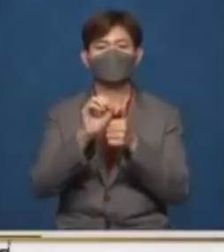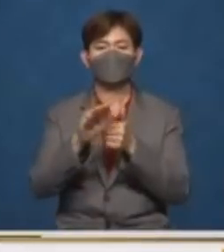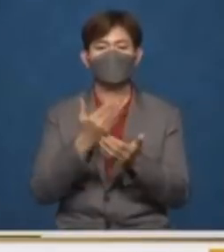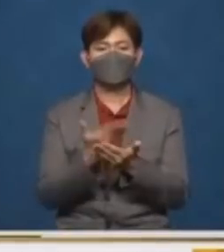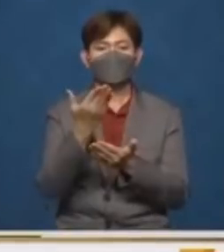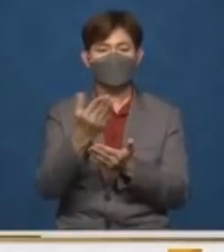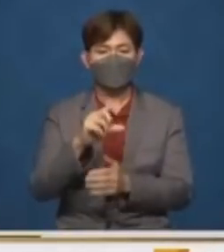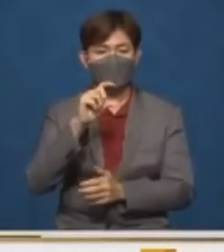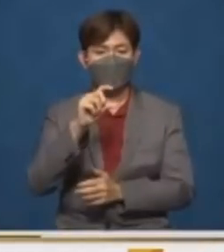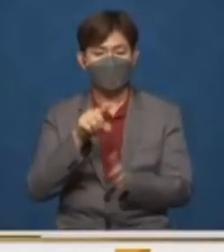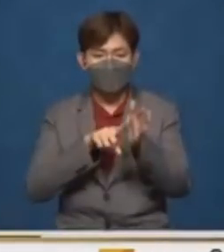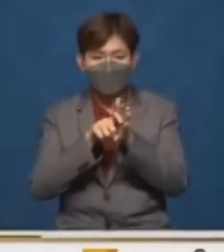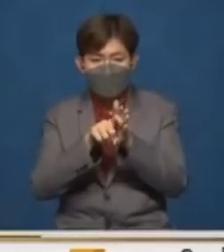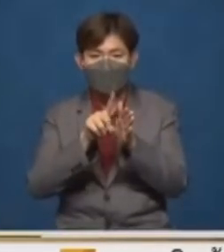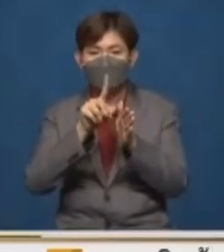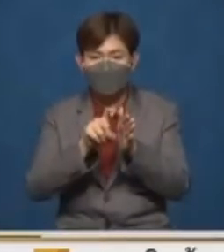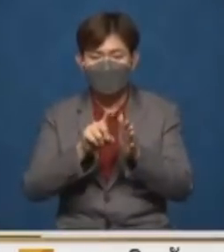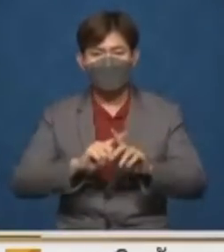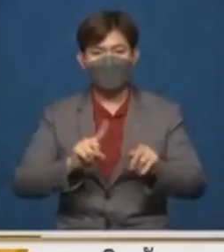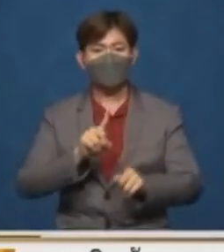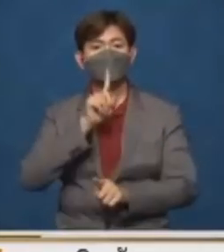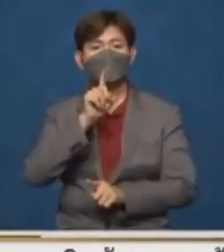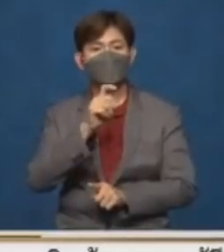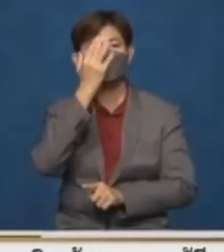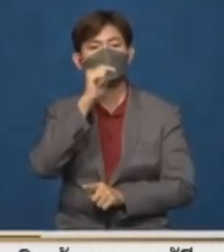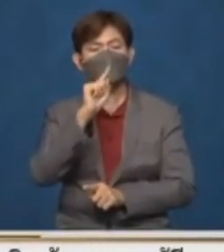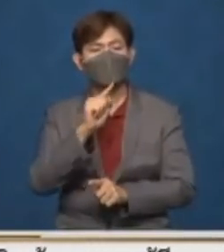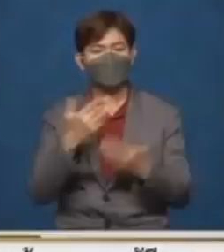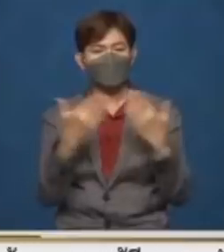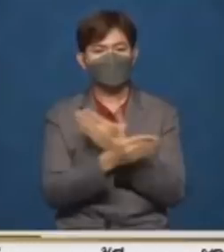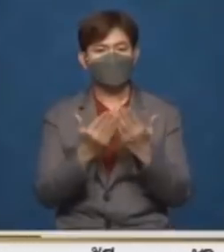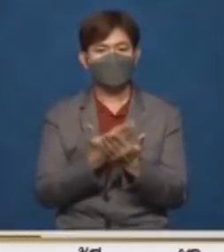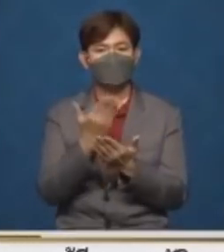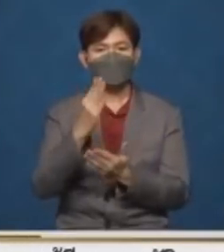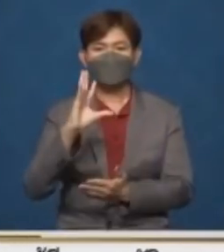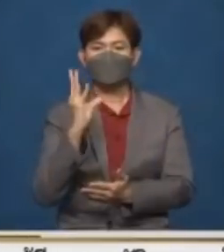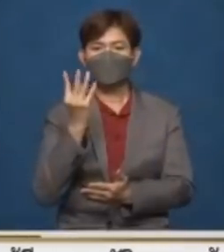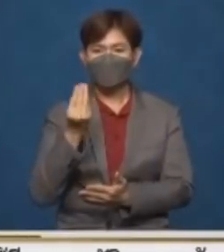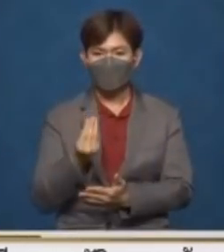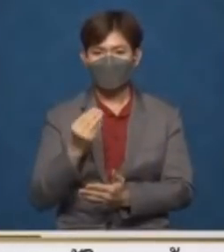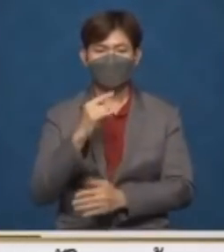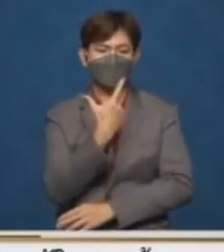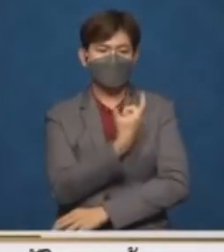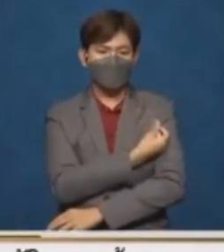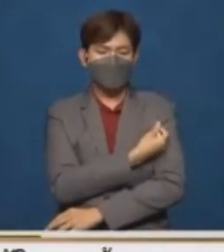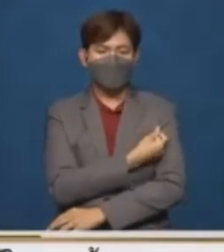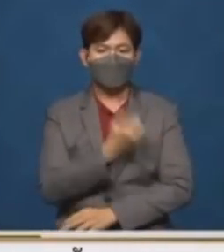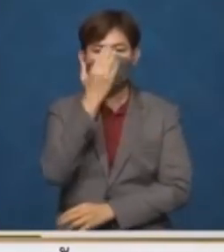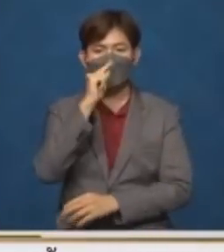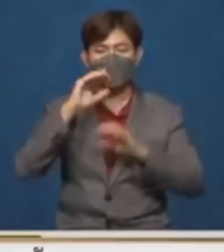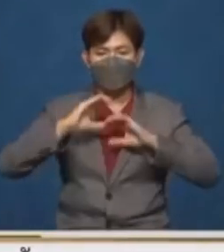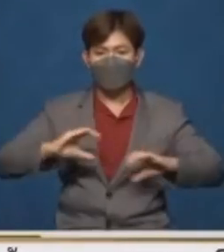ผมถามว่าถ้าจะซ้อวัคซีนทเปนเช้อใตทำไมไม่ซือ CINopharmซึ่ผลิโยรวิศากิจ